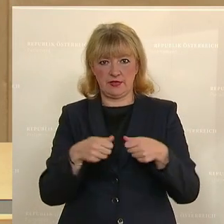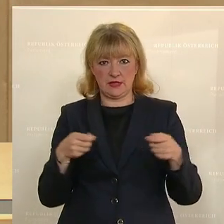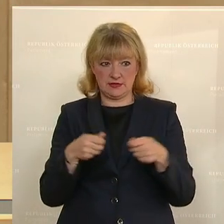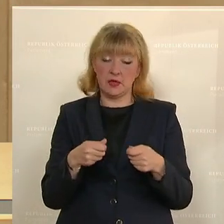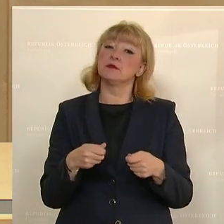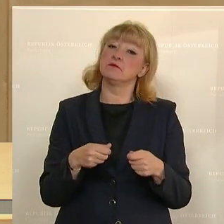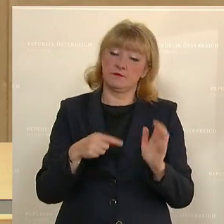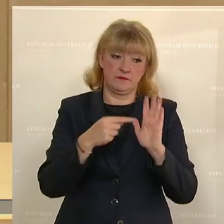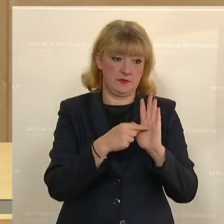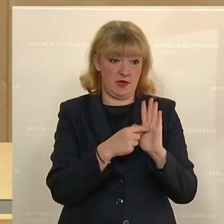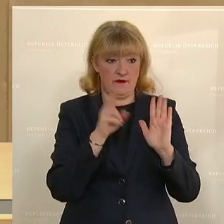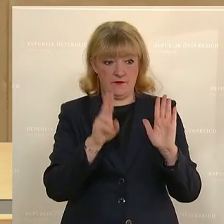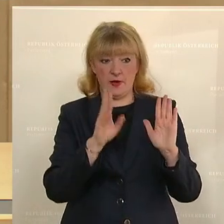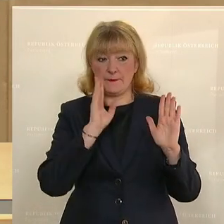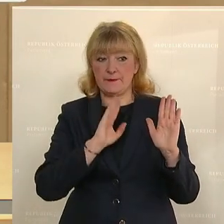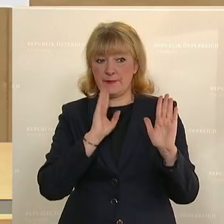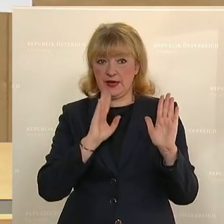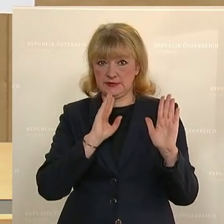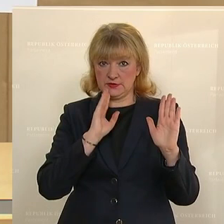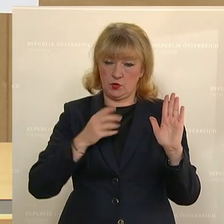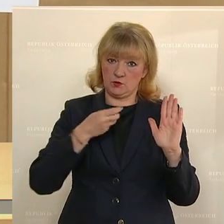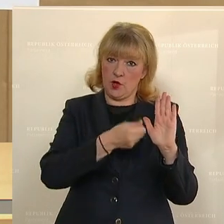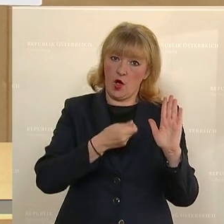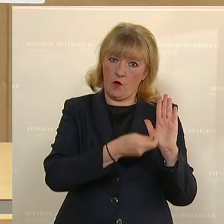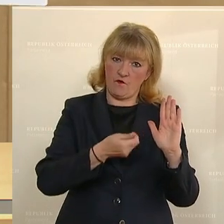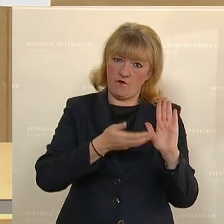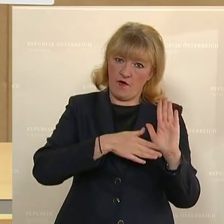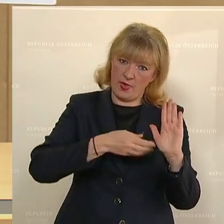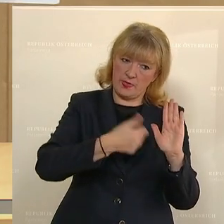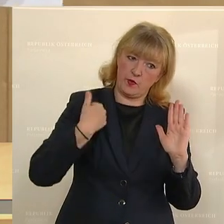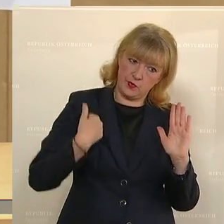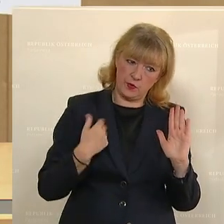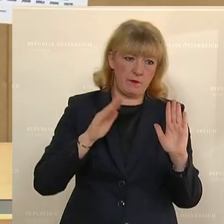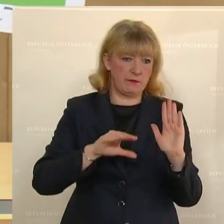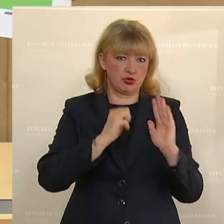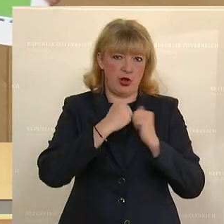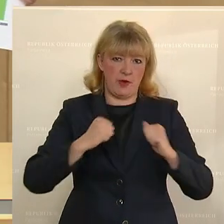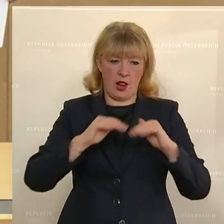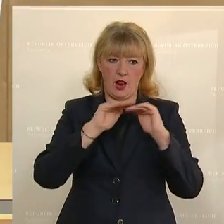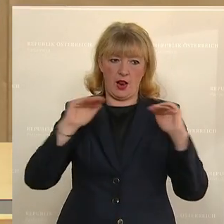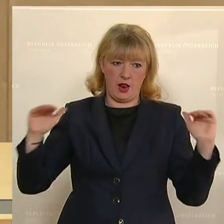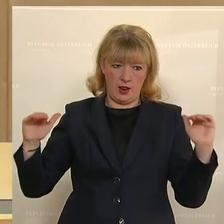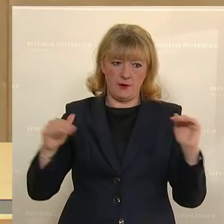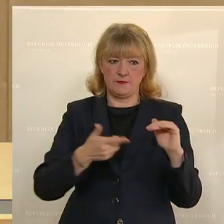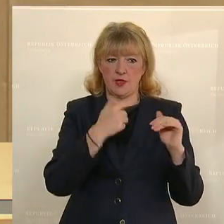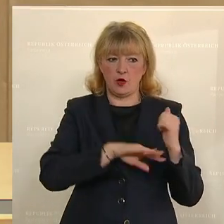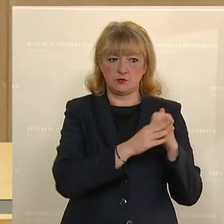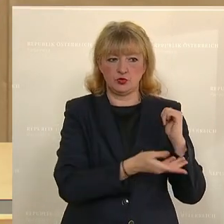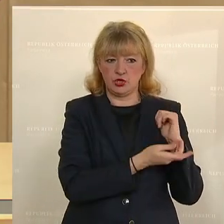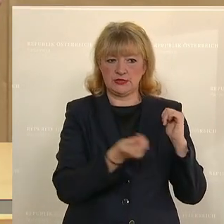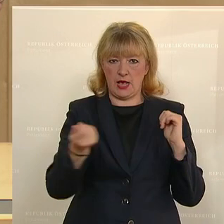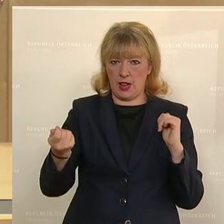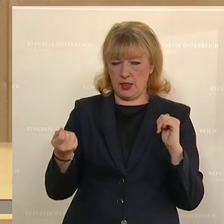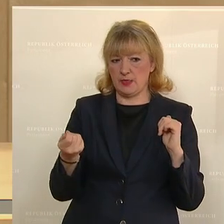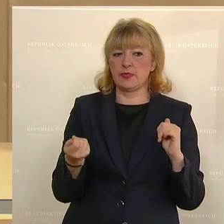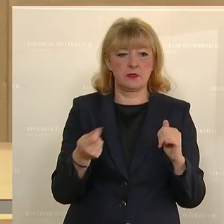dann sieht man, dass tatsächlich der Pensionsaufwand insgesamt ziemlich stabil bleibt, den wir aus dem Budget zu zahlen werden. Da